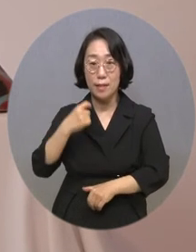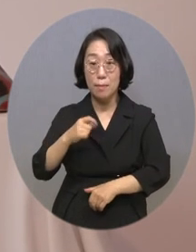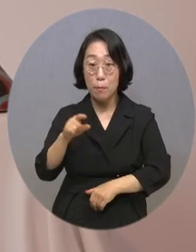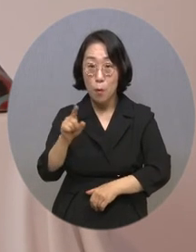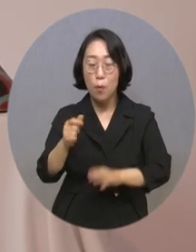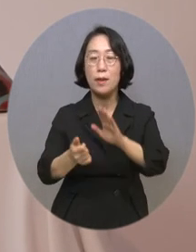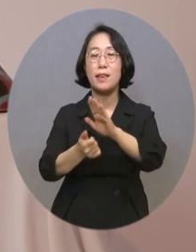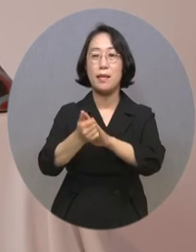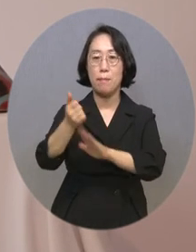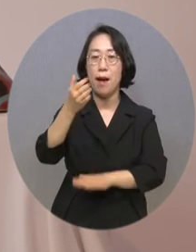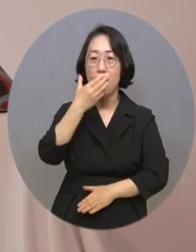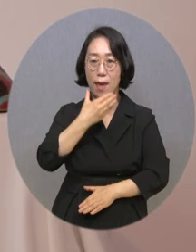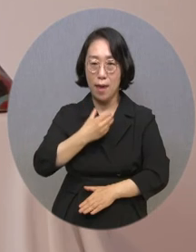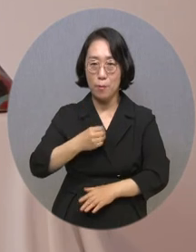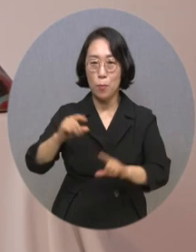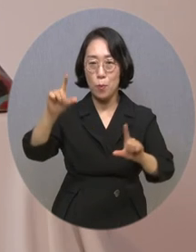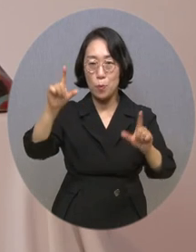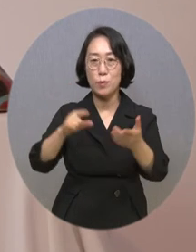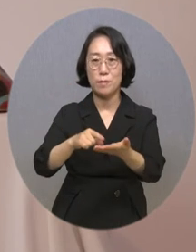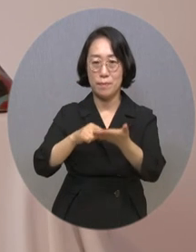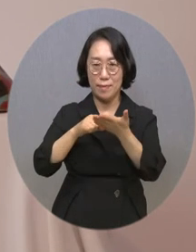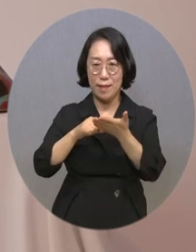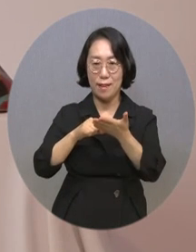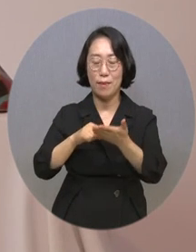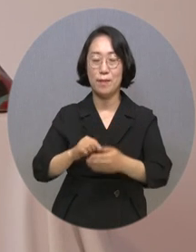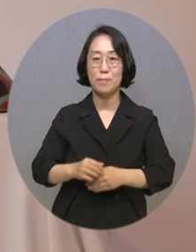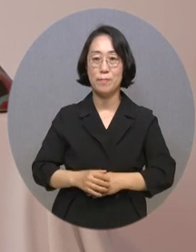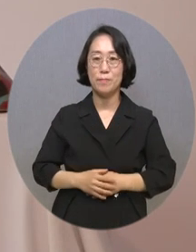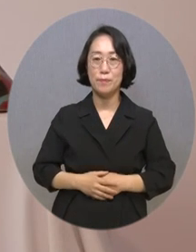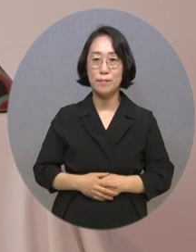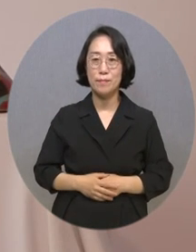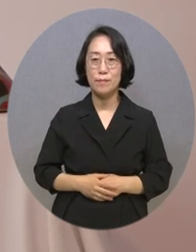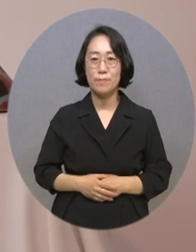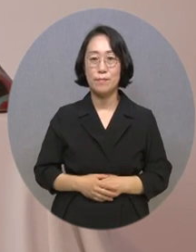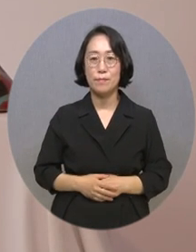희망과 행복이 잔뜩 묻어납니다. 복지TV 뉴스 이소영입니다.